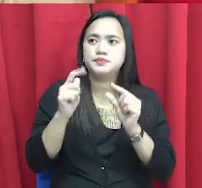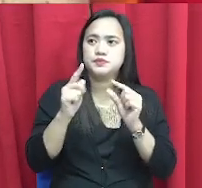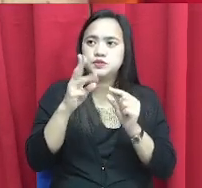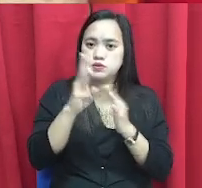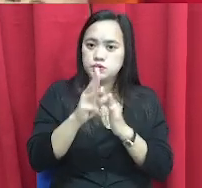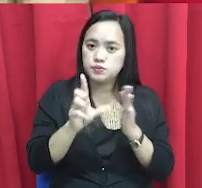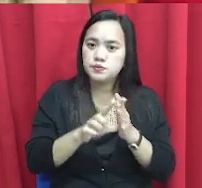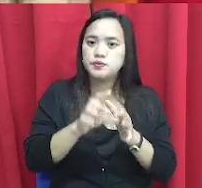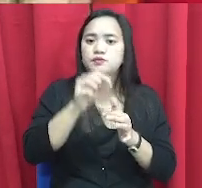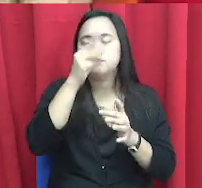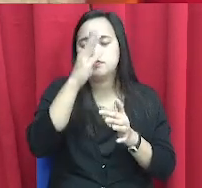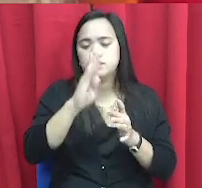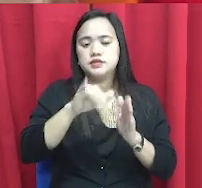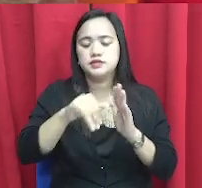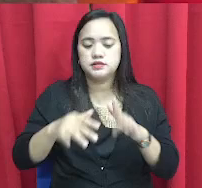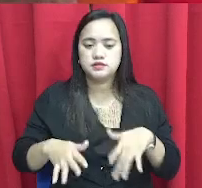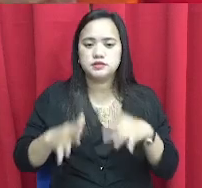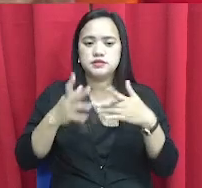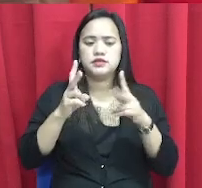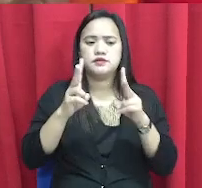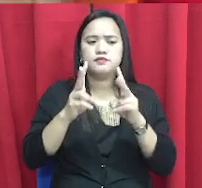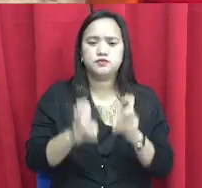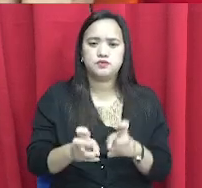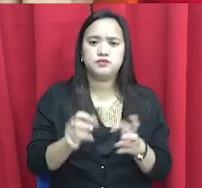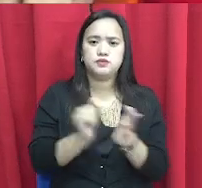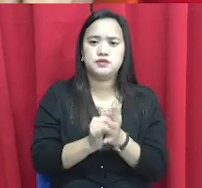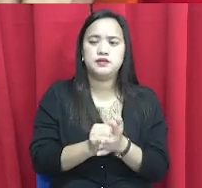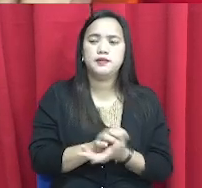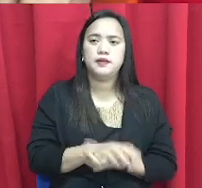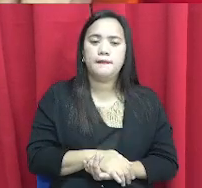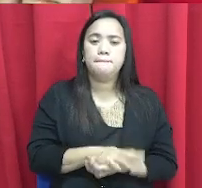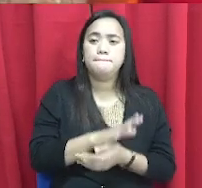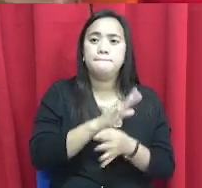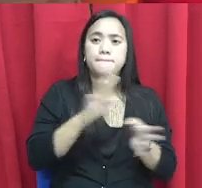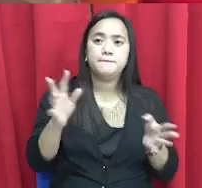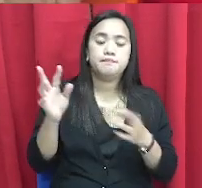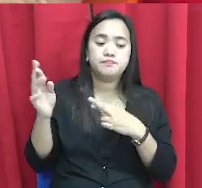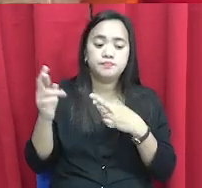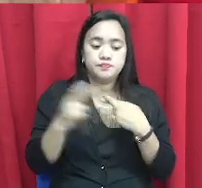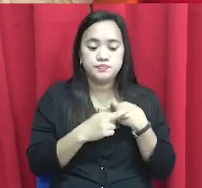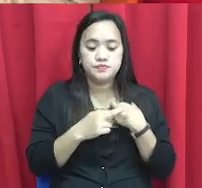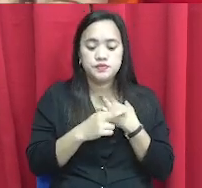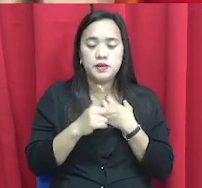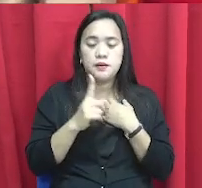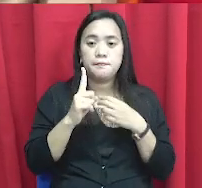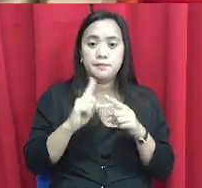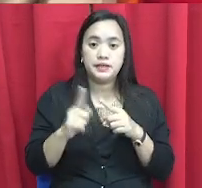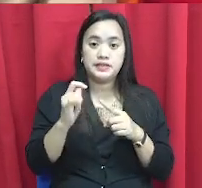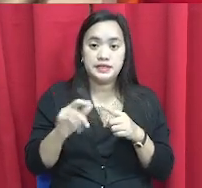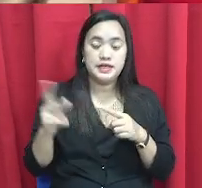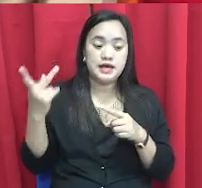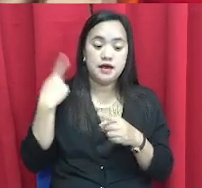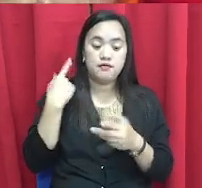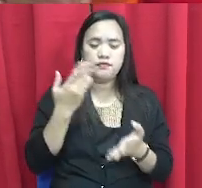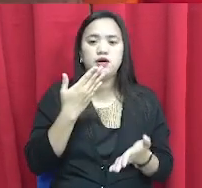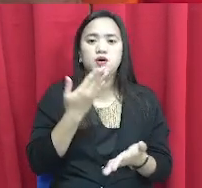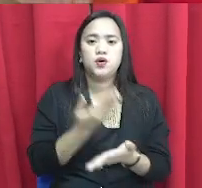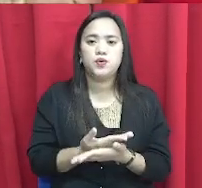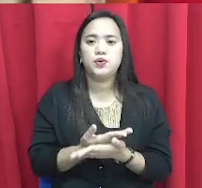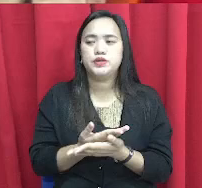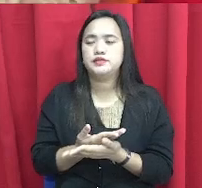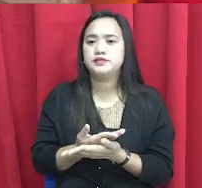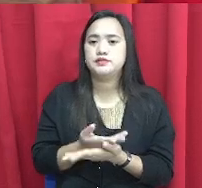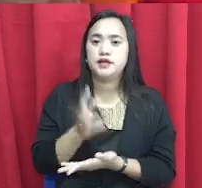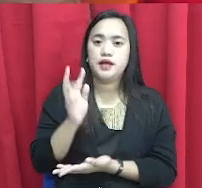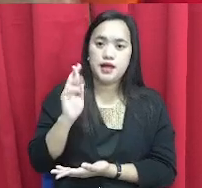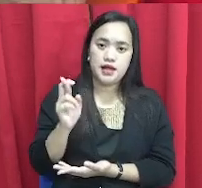nila yung salita ng Diyos Although hindi man nila natanggap yyung promise but they have a good report Amen yyung good report